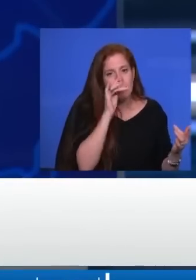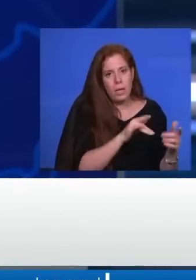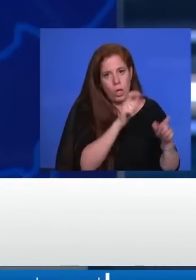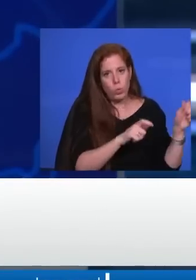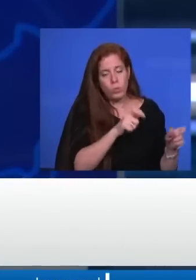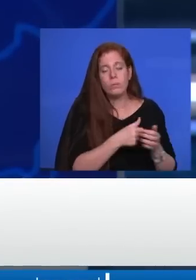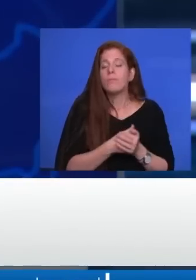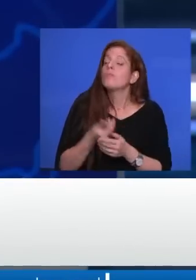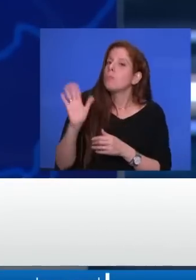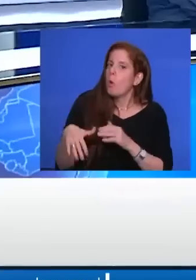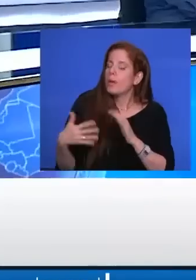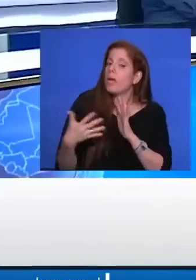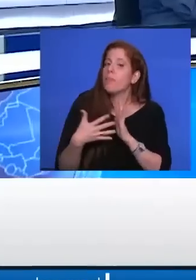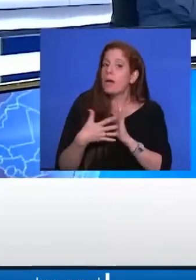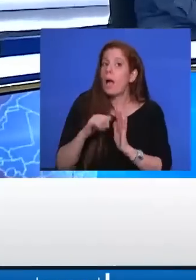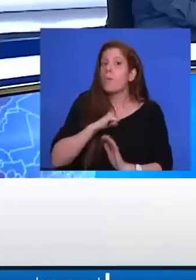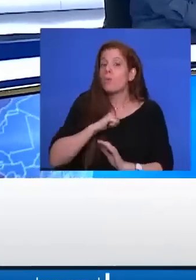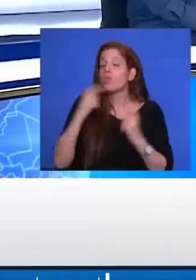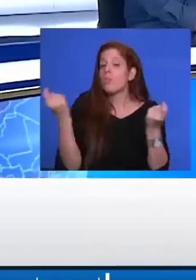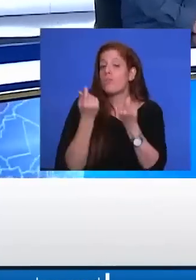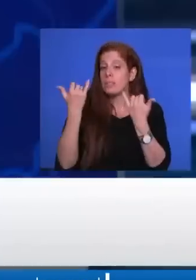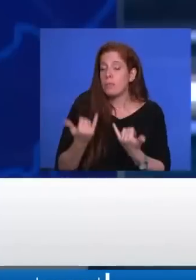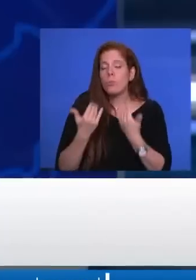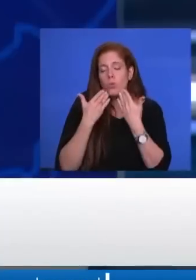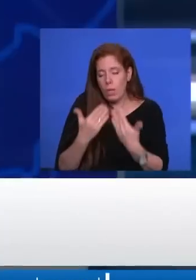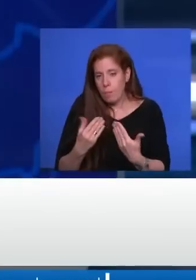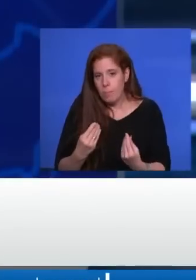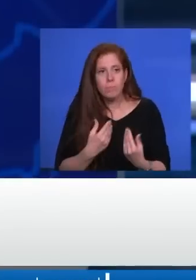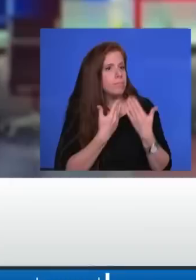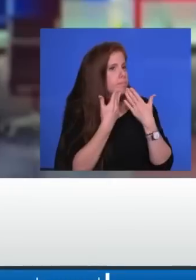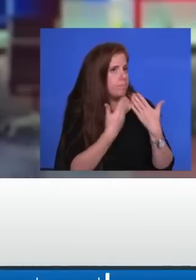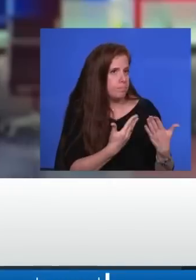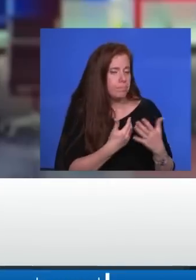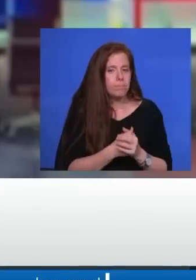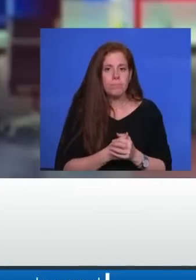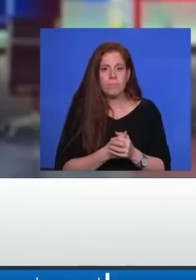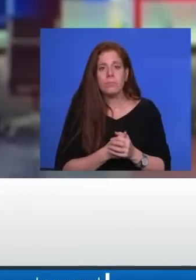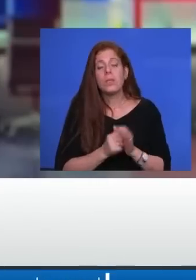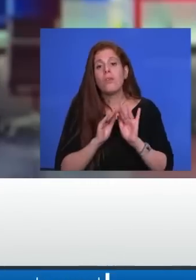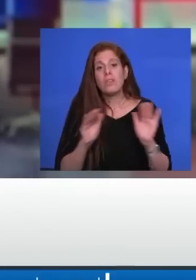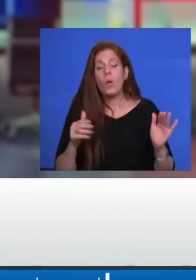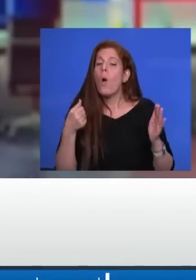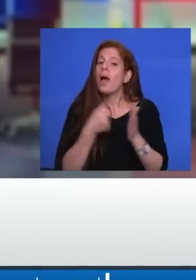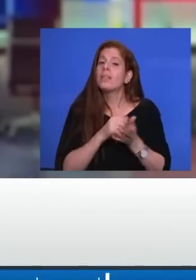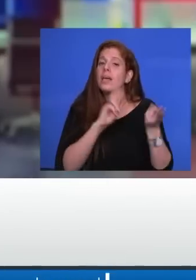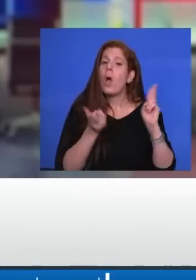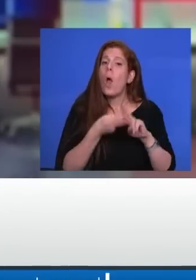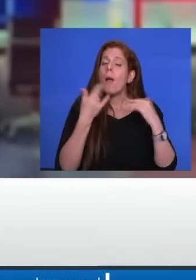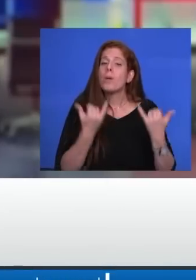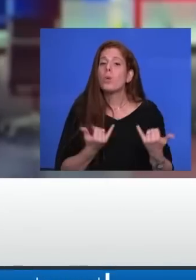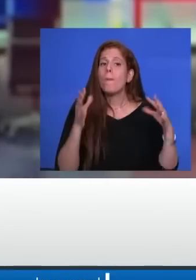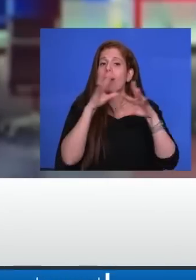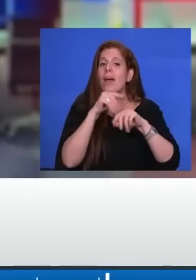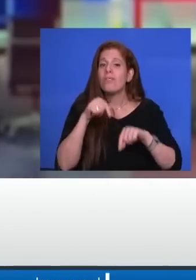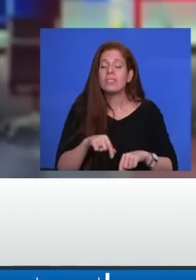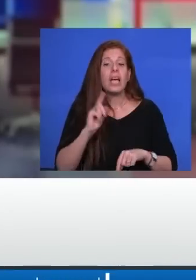מאוד מעניין שאתם מוציאים היום. פרופ' אוריה שביט, תודה רבה. תודה רבה. וזהו, עד כאן העולם היום שלנו לערב זה.